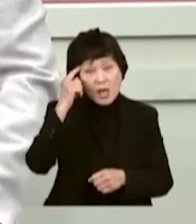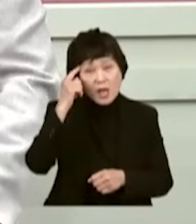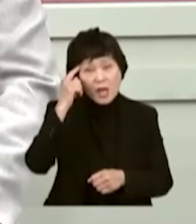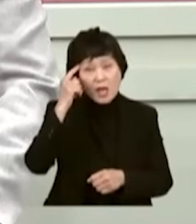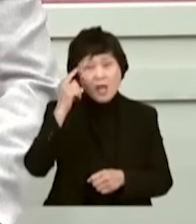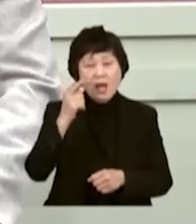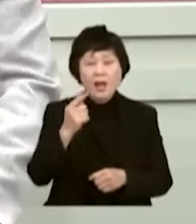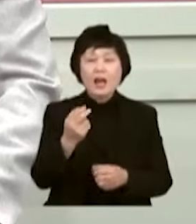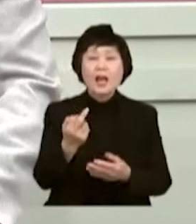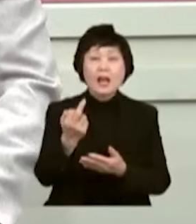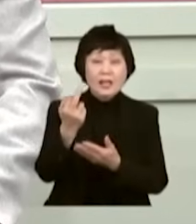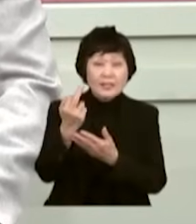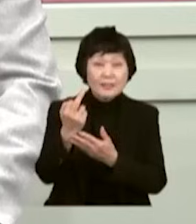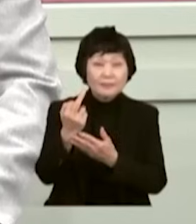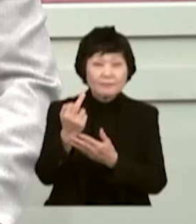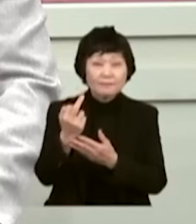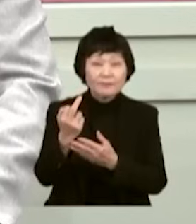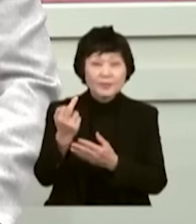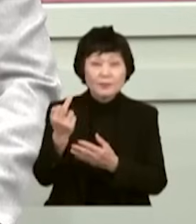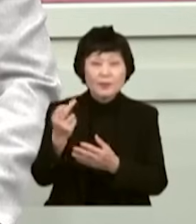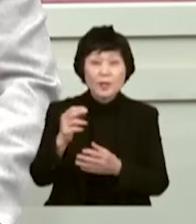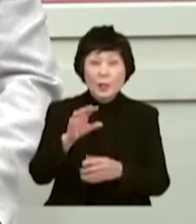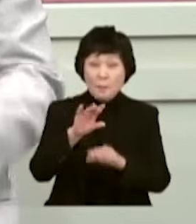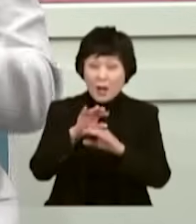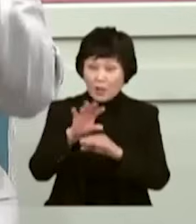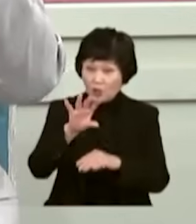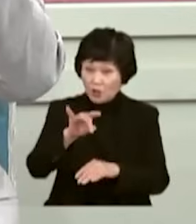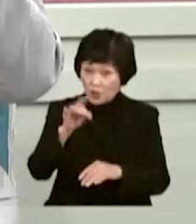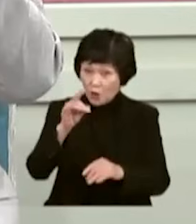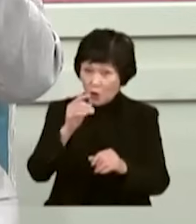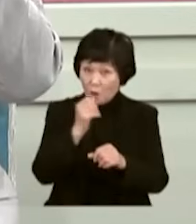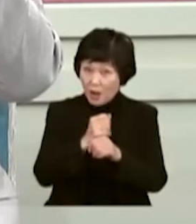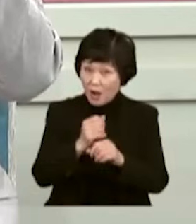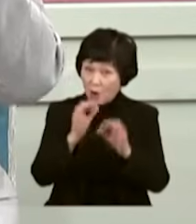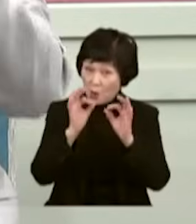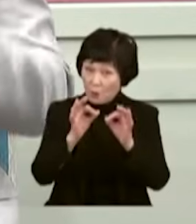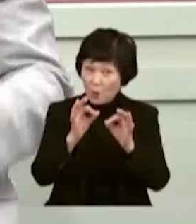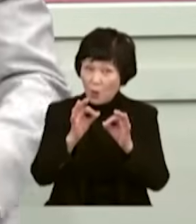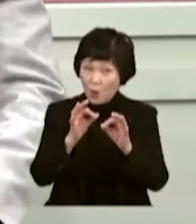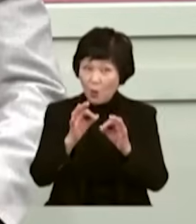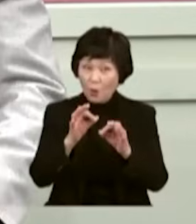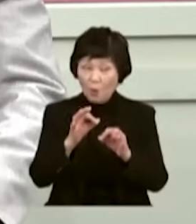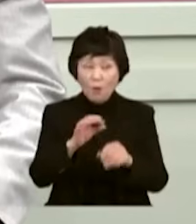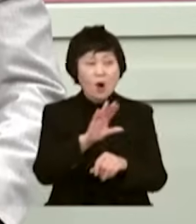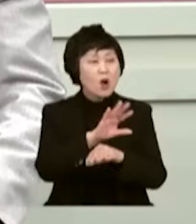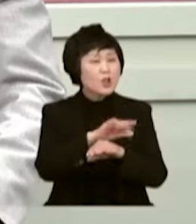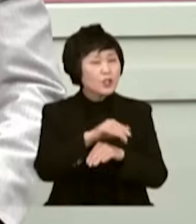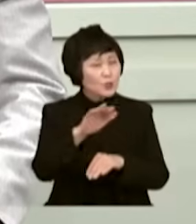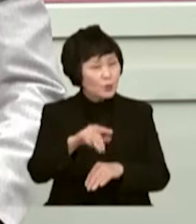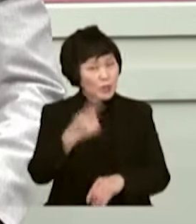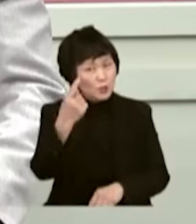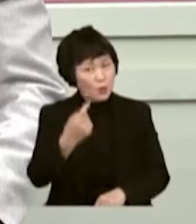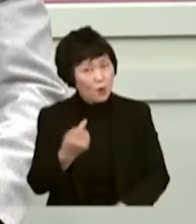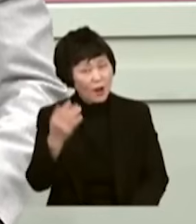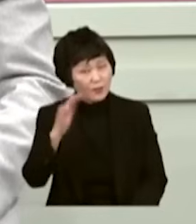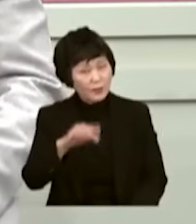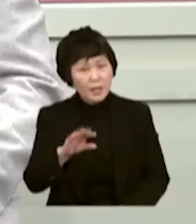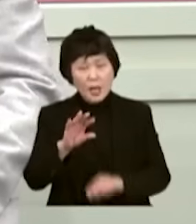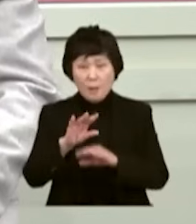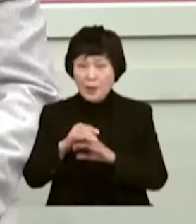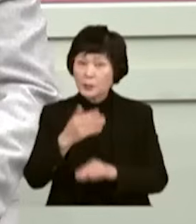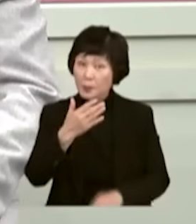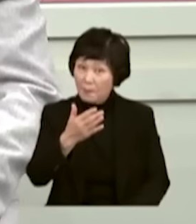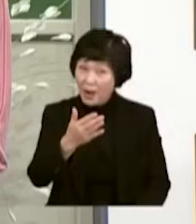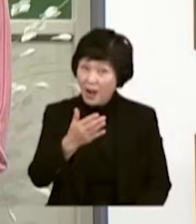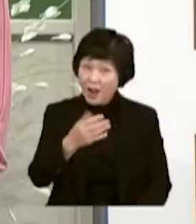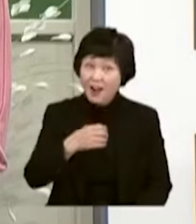우리 형님께서 저 방송 처음 왔을 때 보면서 아유 이놈이 방송이나 제대로 하겠어? 정말 시골뜨기 하나 올라와서 이렇게 다니는 거 보면서 좀 걱정